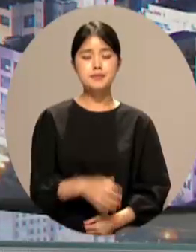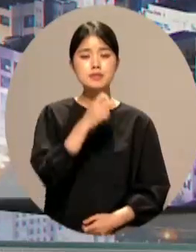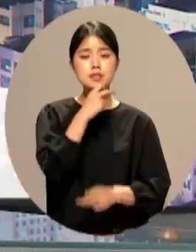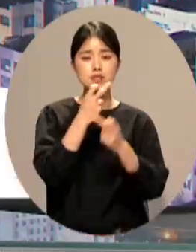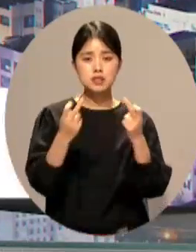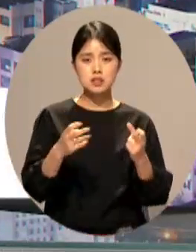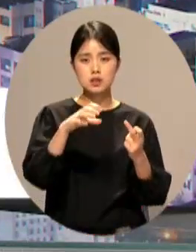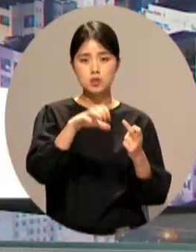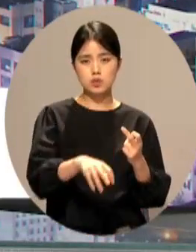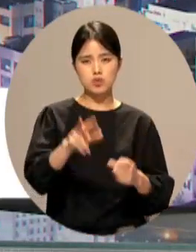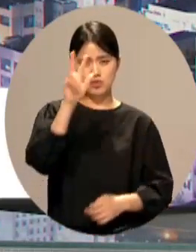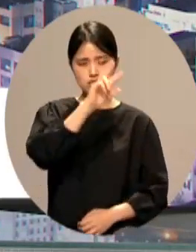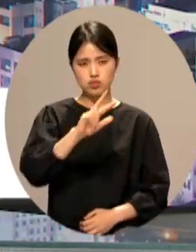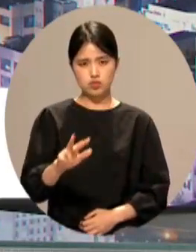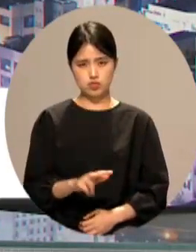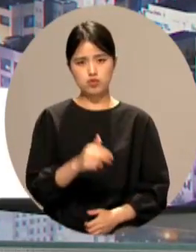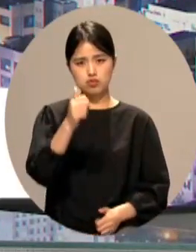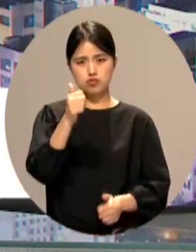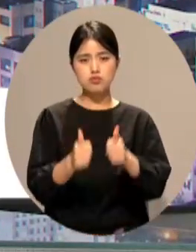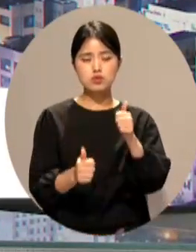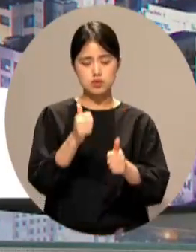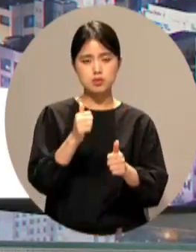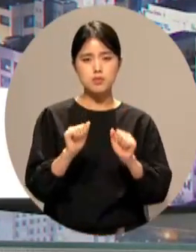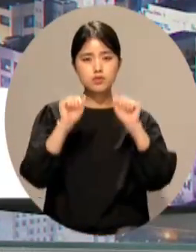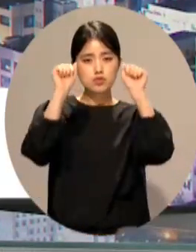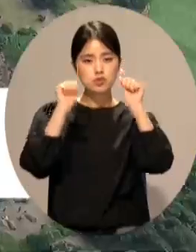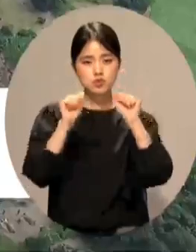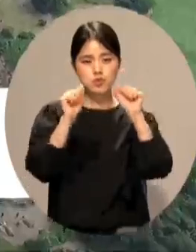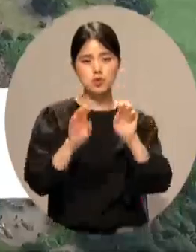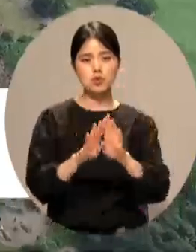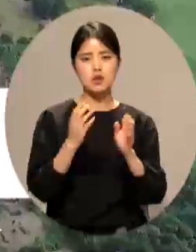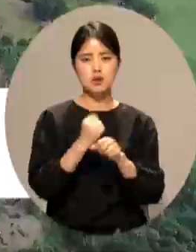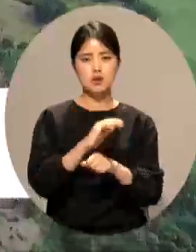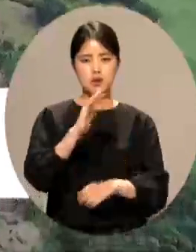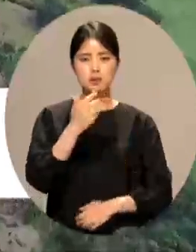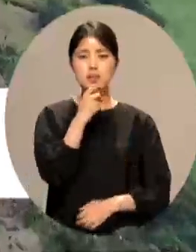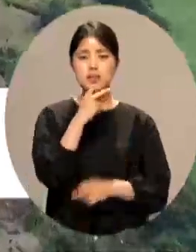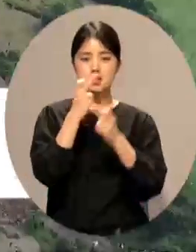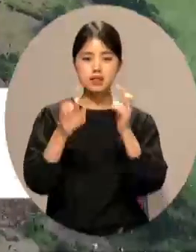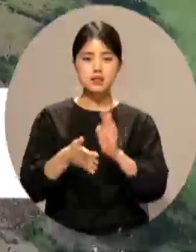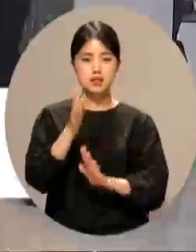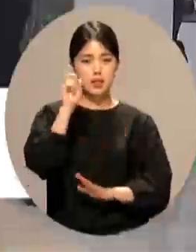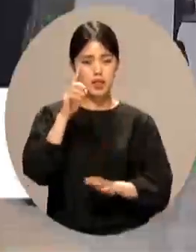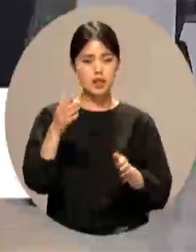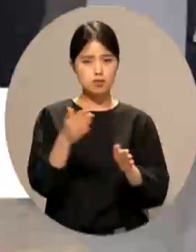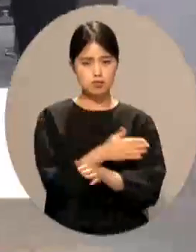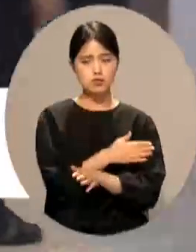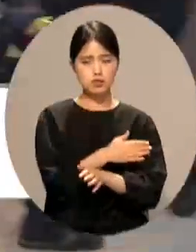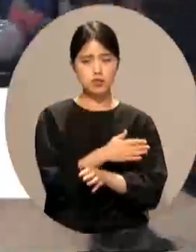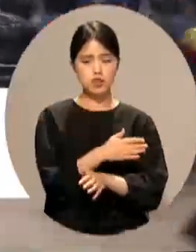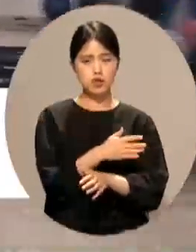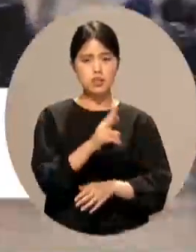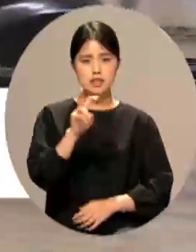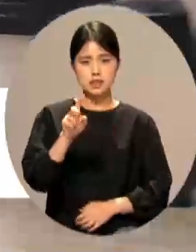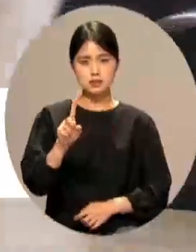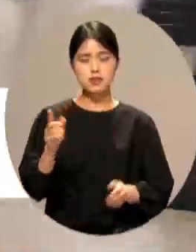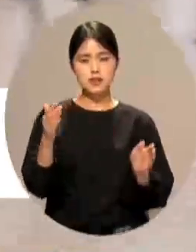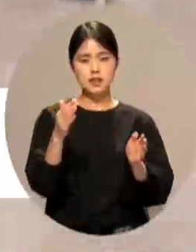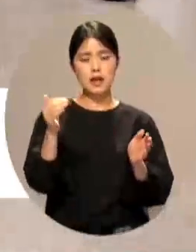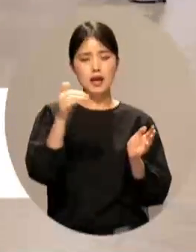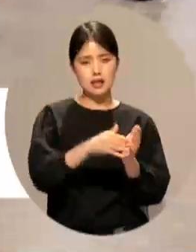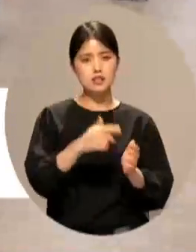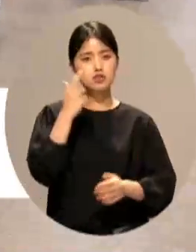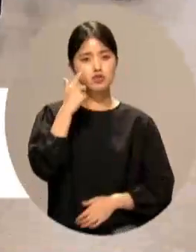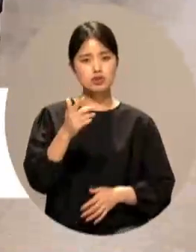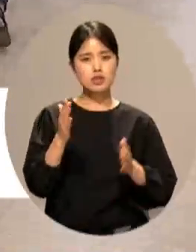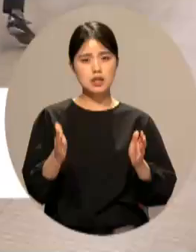익산에서 전국 규모의 스포츠 대회가 잇따라 개최됩니다. 익산시는 내일부터 20일까지 6일간 초중학생을